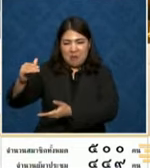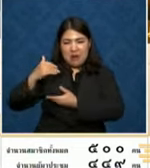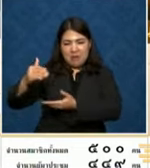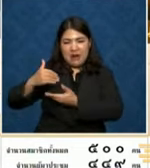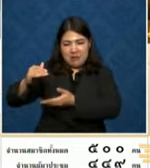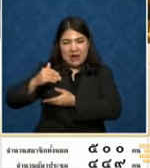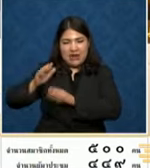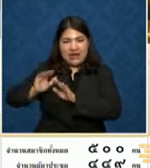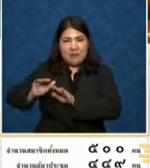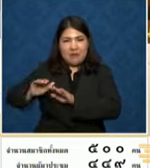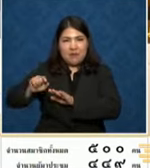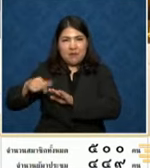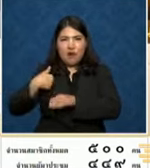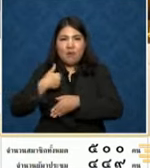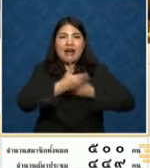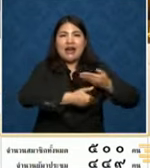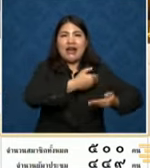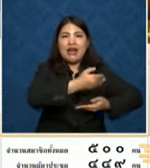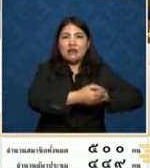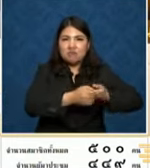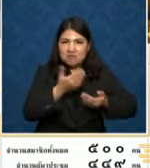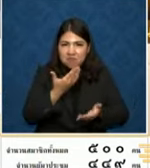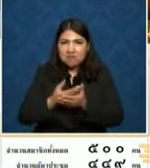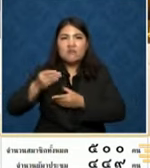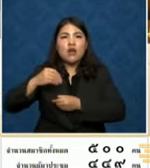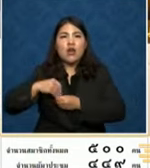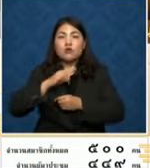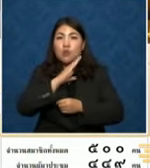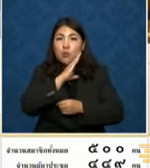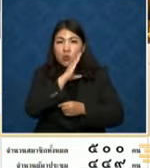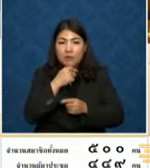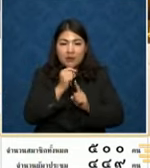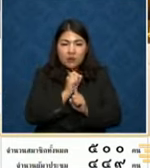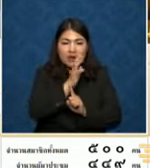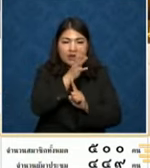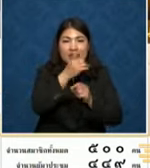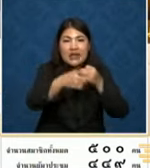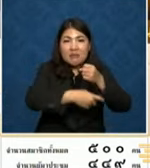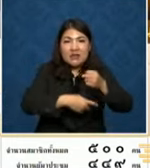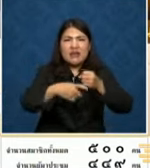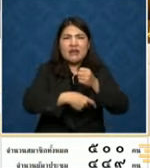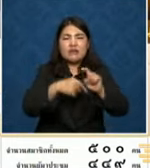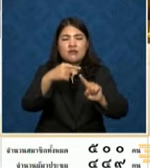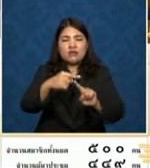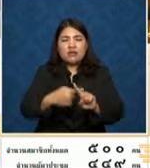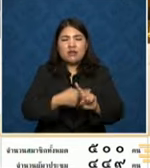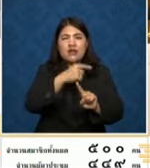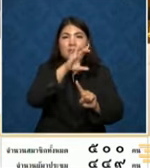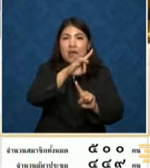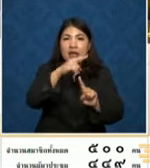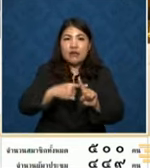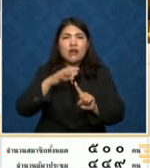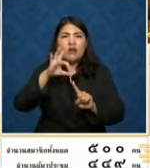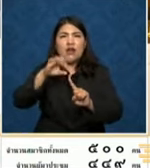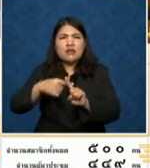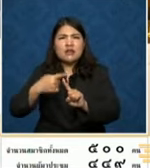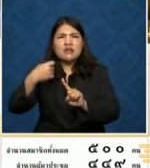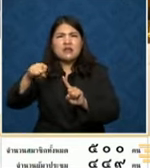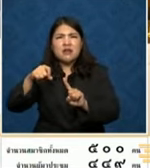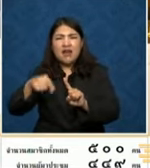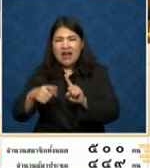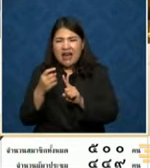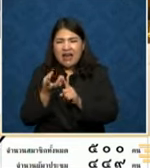ไรก่อนแต่พอมาถึงฤดูการเก็บเกี่ยวตั้งแต่สิงหานะครับกันยาตุลาราคา